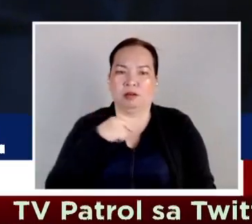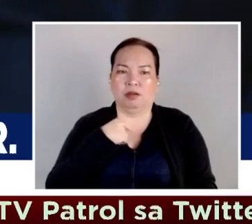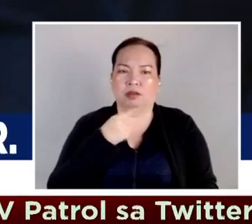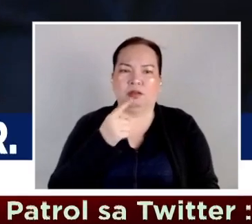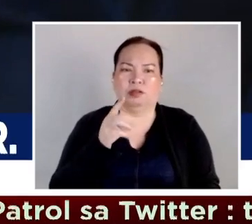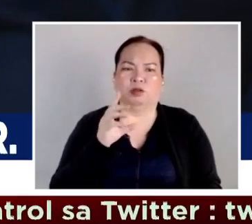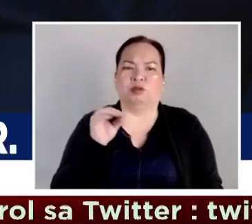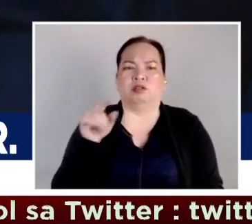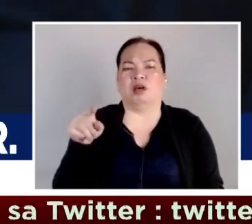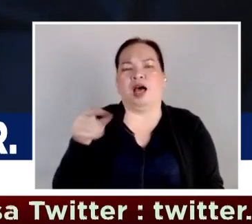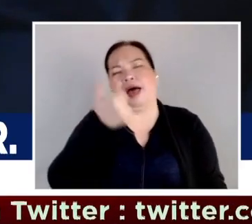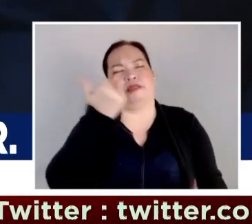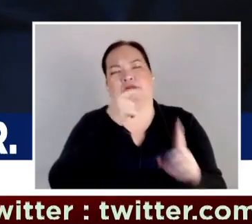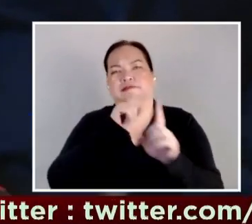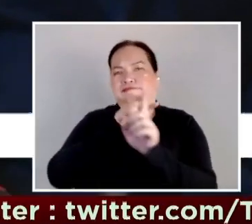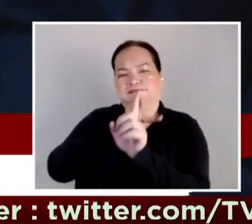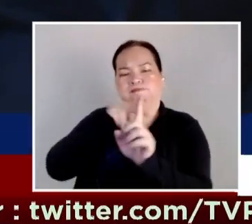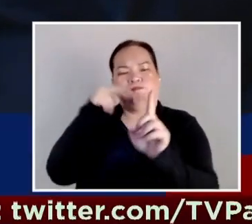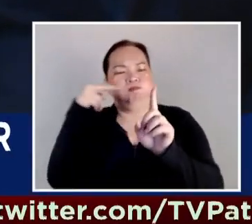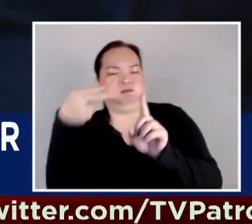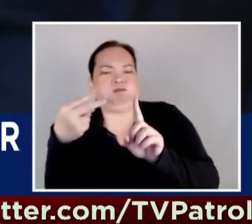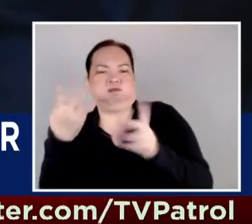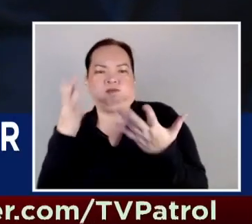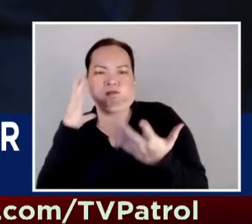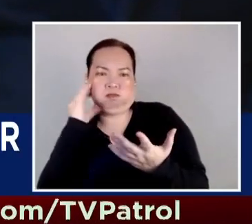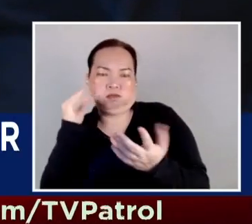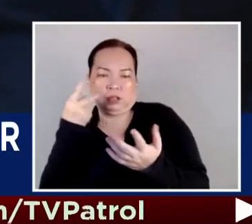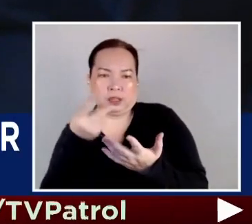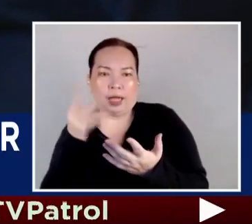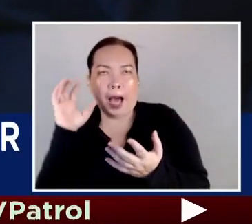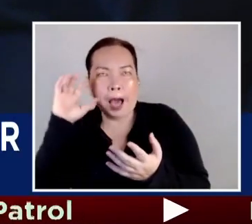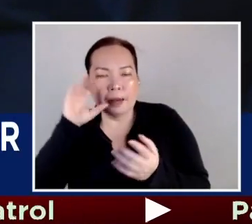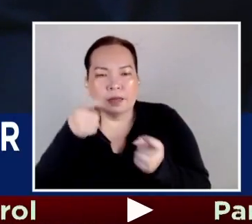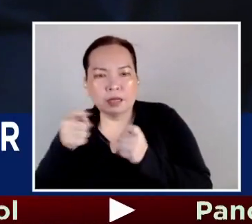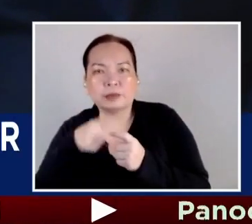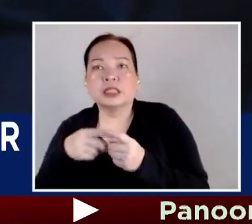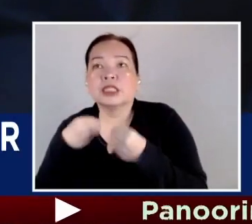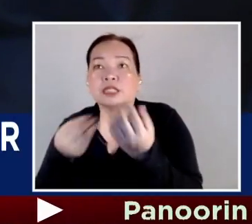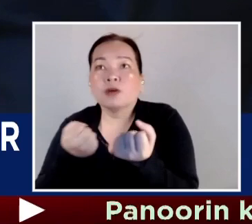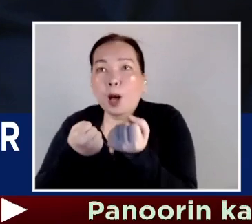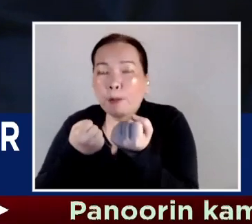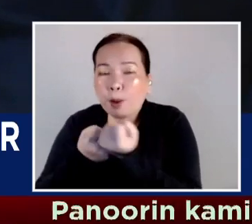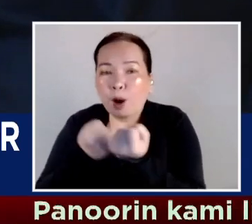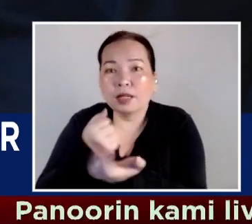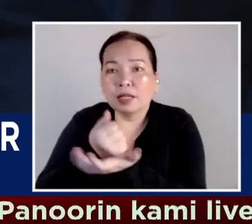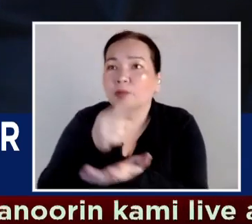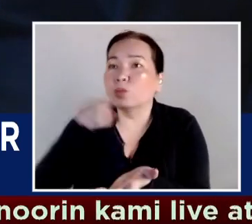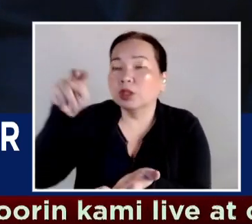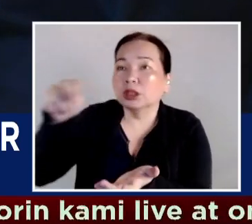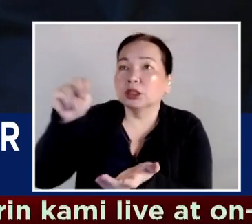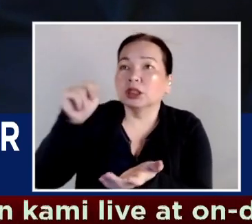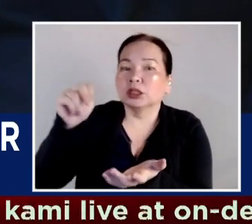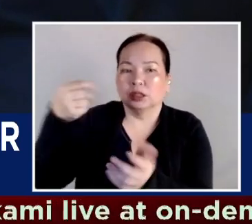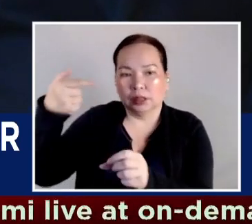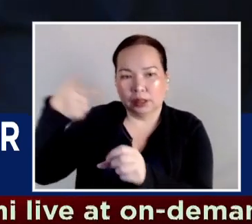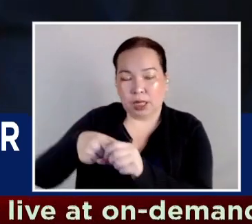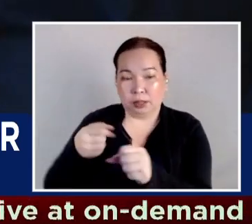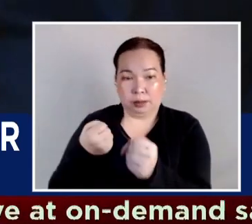on the other side of the equation and provide assistance to those who are in need. Because